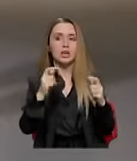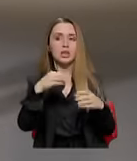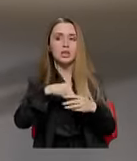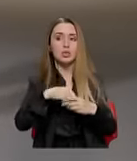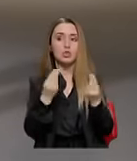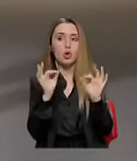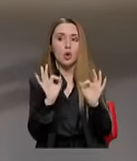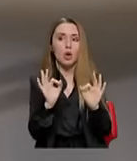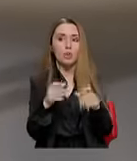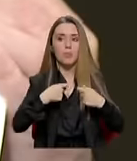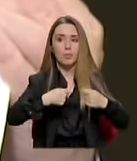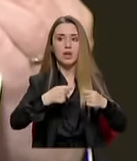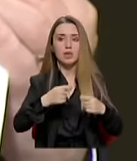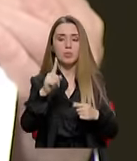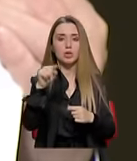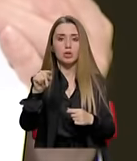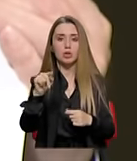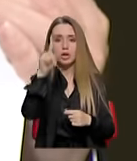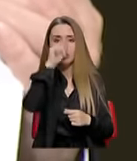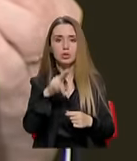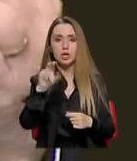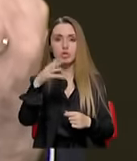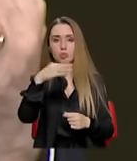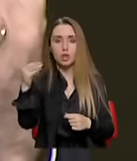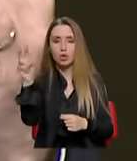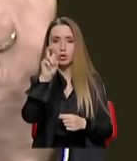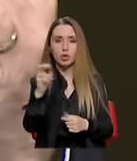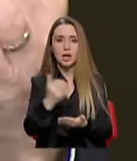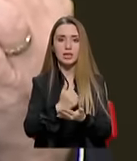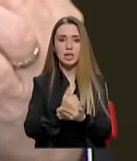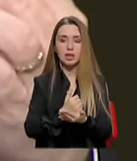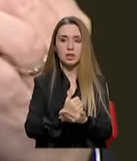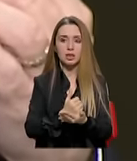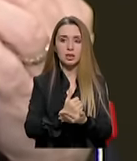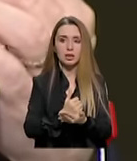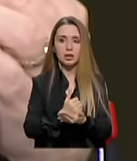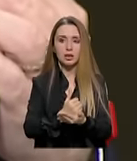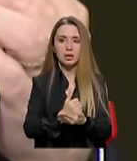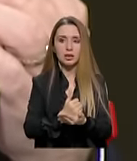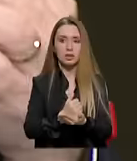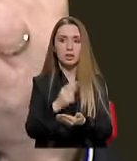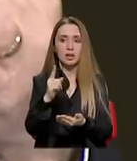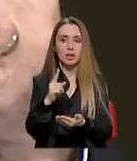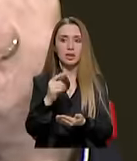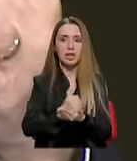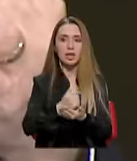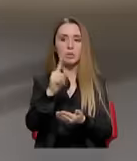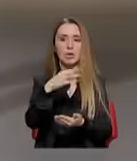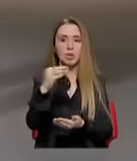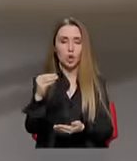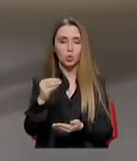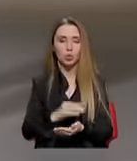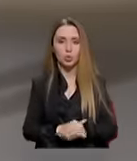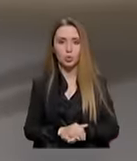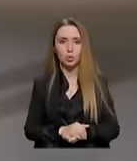olmaz giderleri 1.170 milyon doar gelirimiz bir şey lira gelirimiz 1 milyon lira